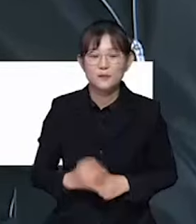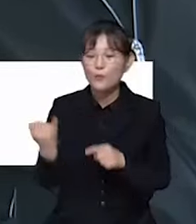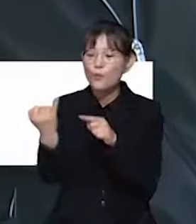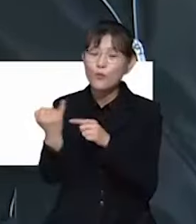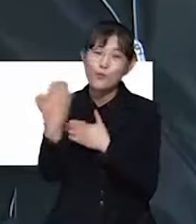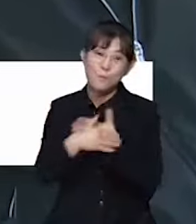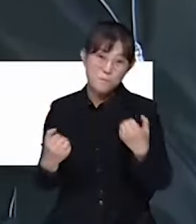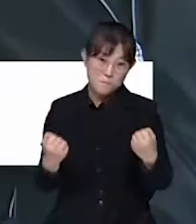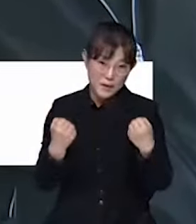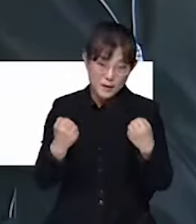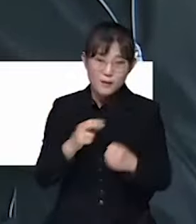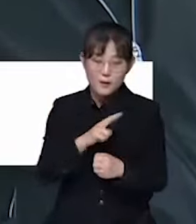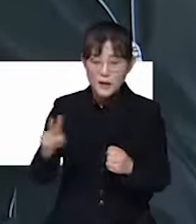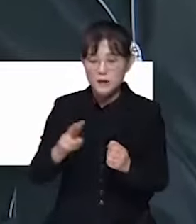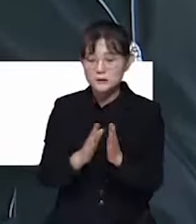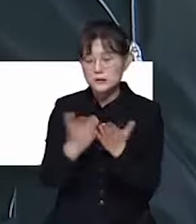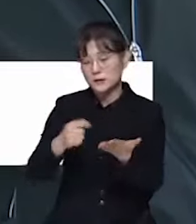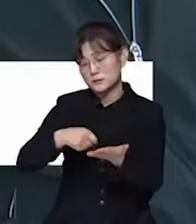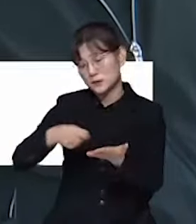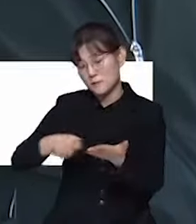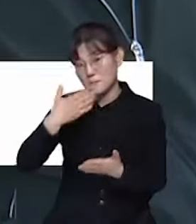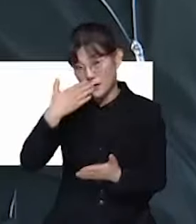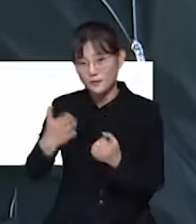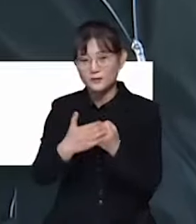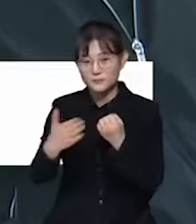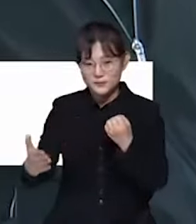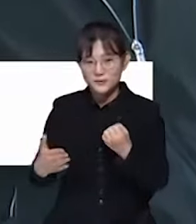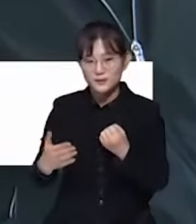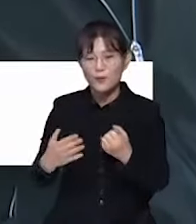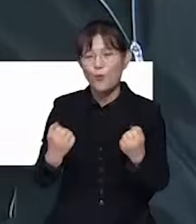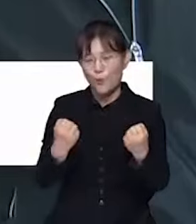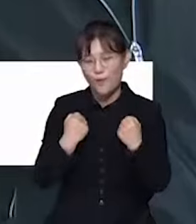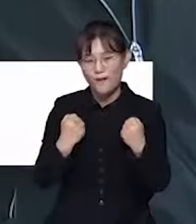몸이 건강해야 소설을 끝까지 쓸 수 있죠.